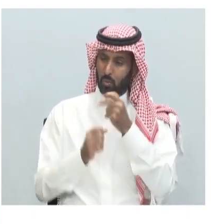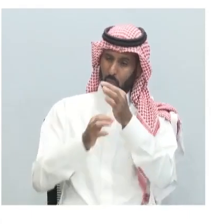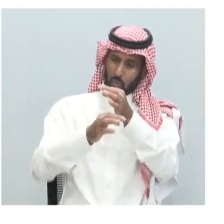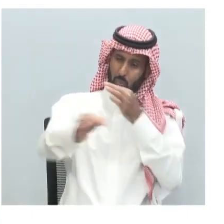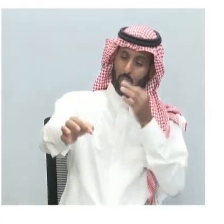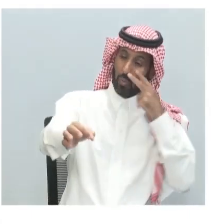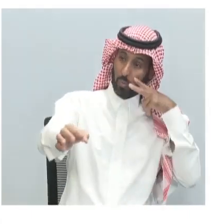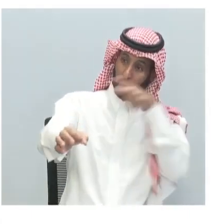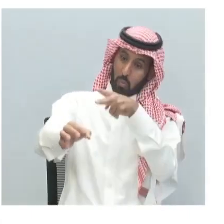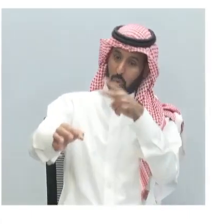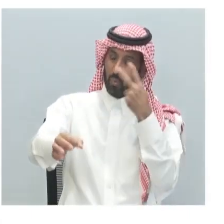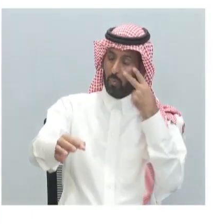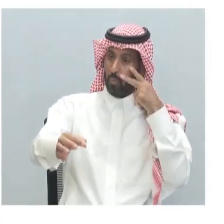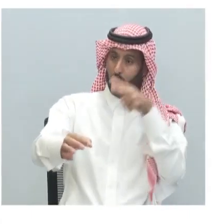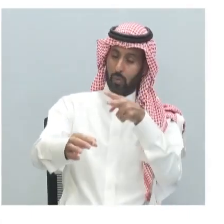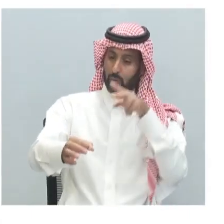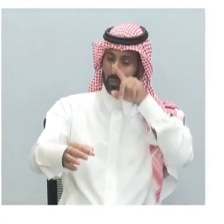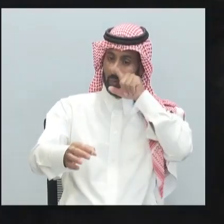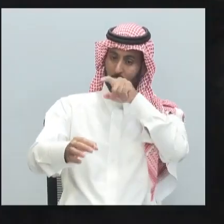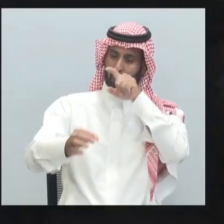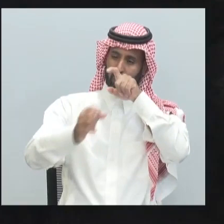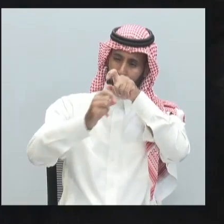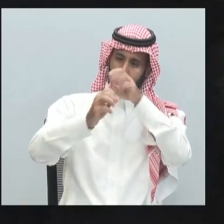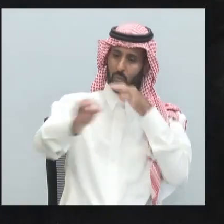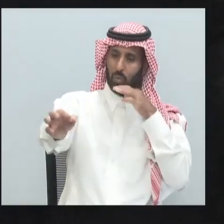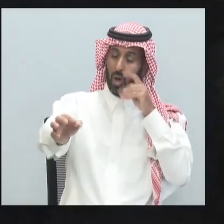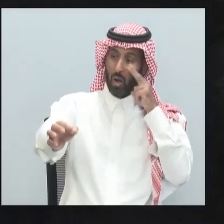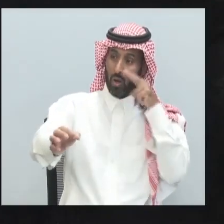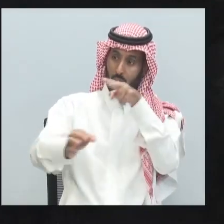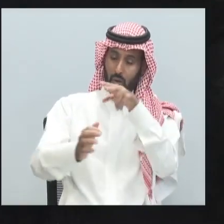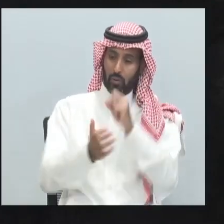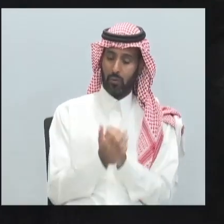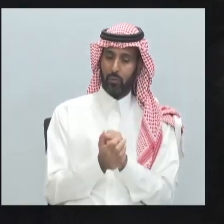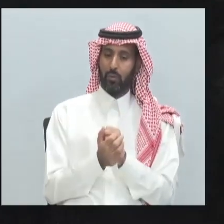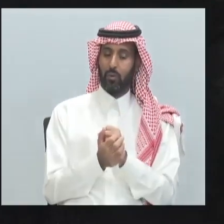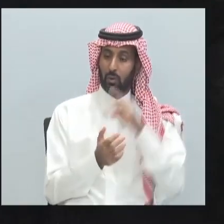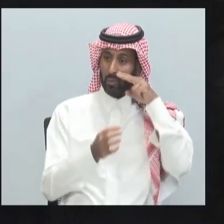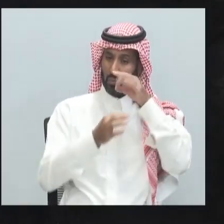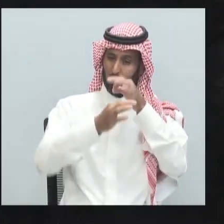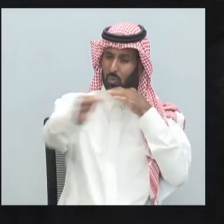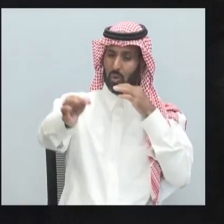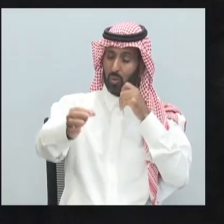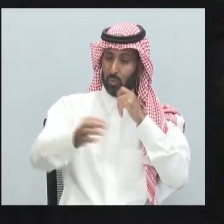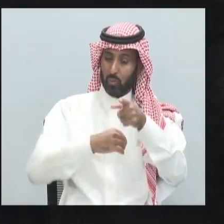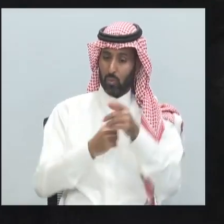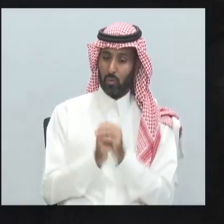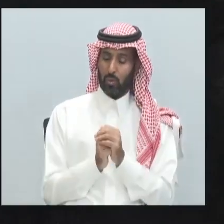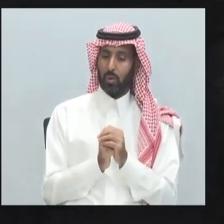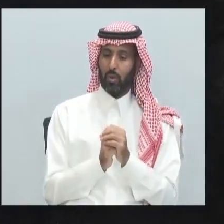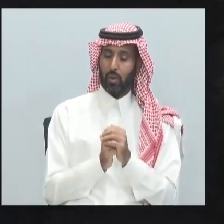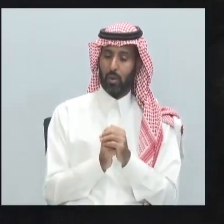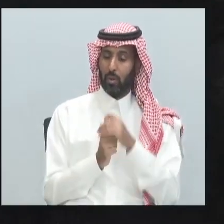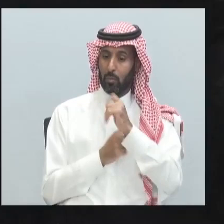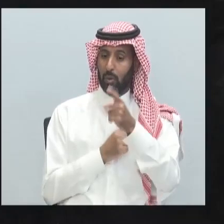far. Very far. What does it mean far? They can see very far. What does it mean far? Yes, بعيد.